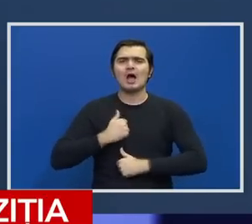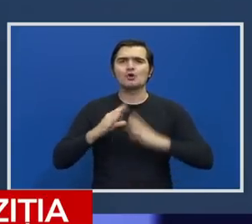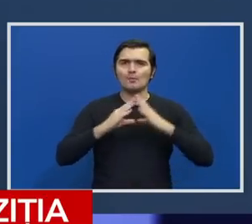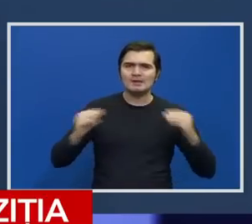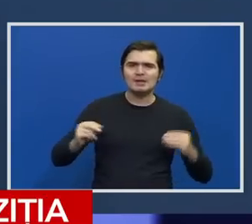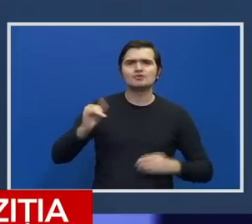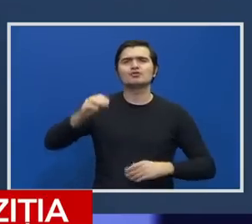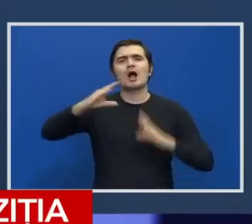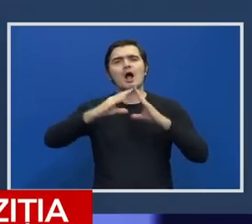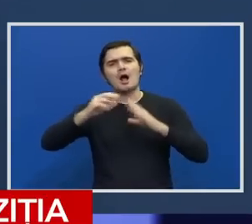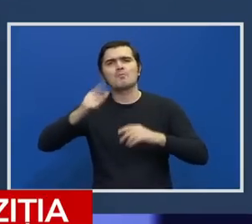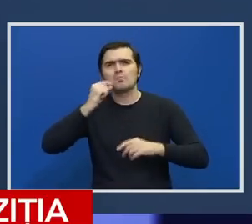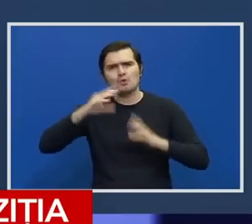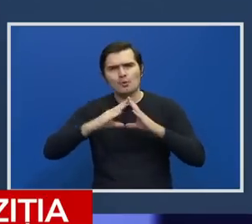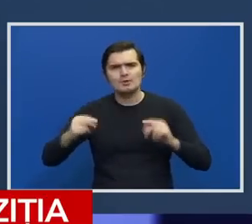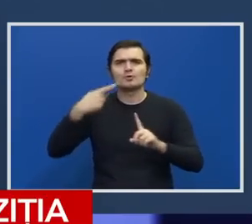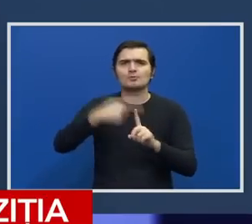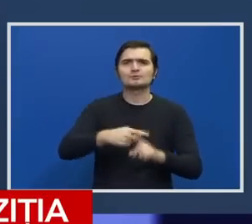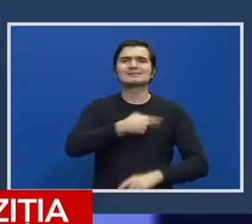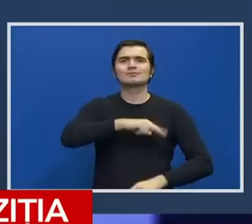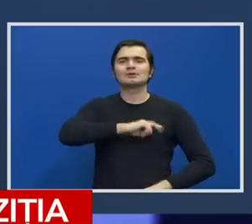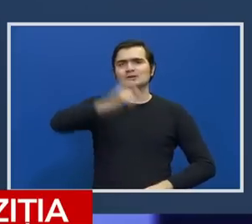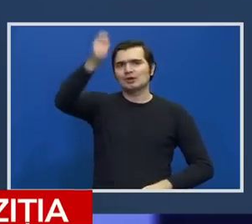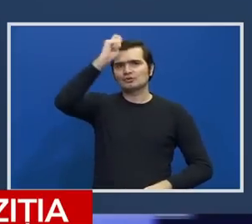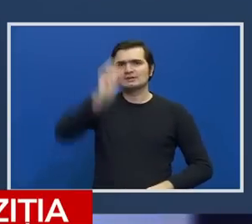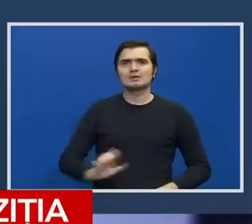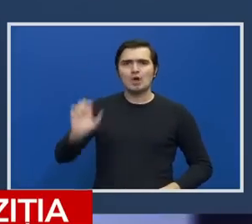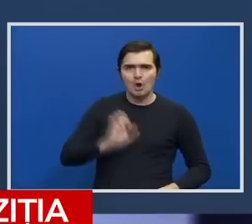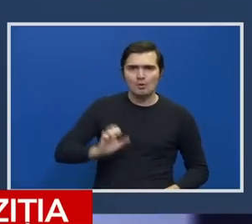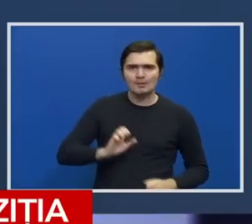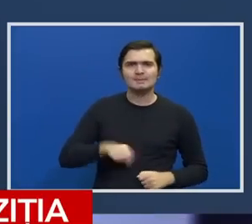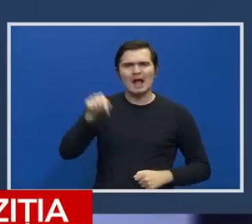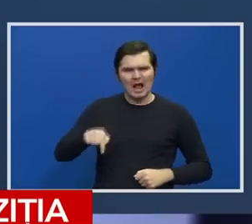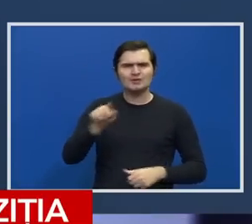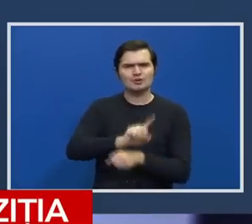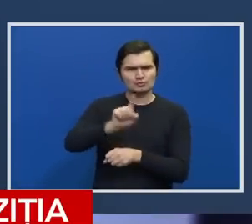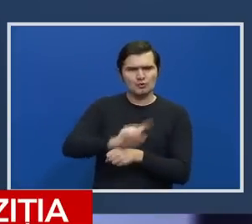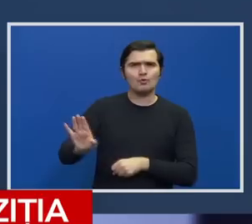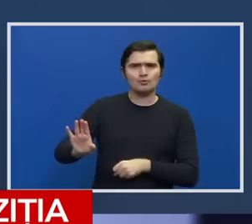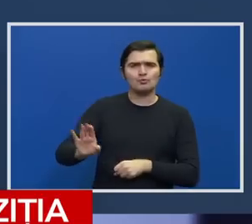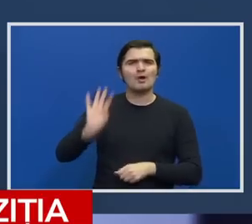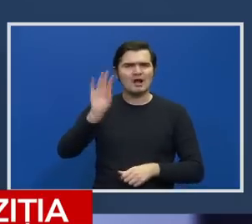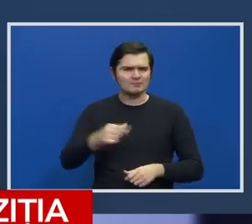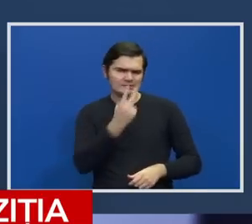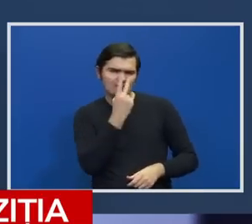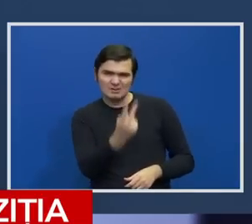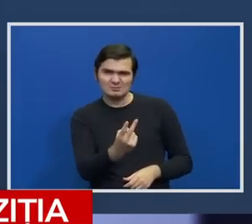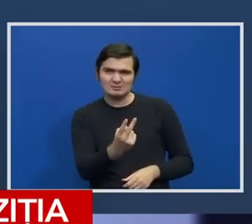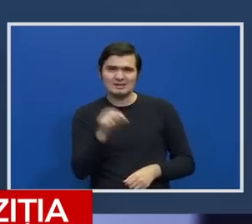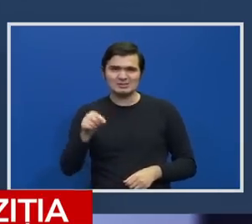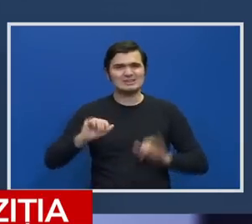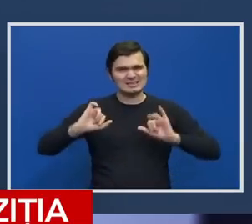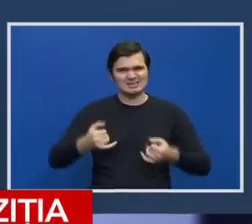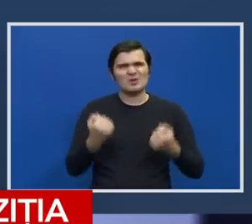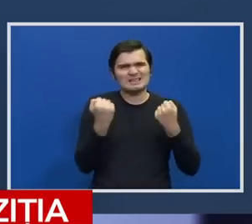și a românilor dar și a cetățenilor europeni acest lucru a fost și mai vizibil în